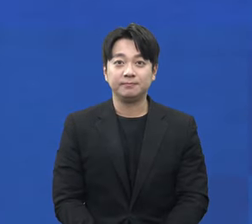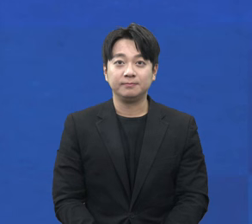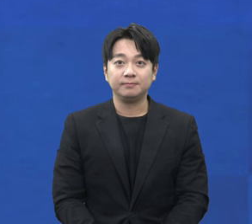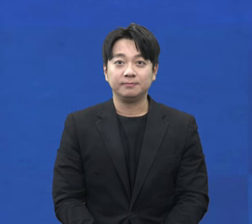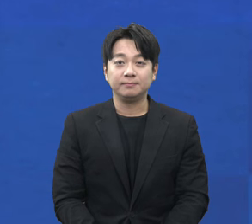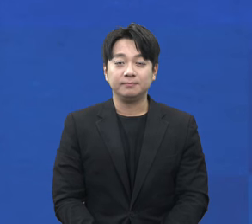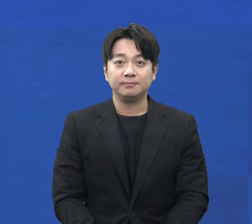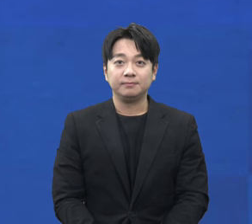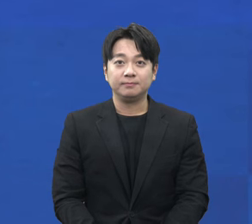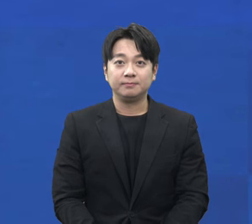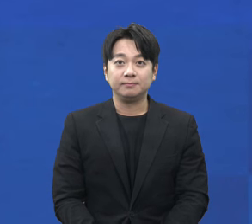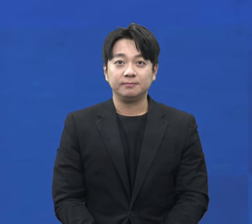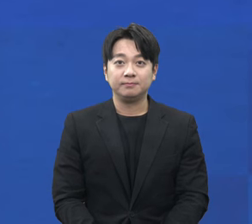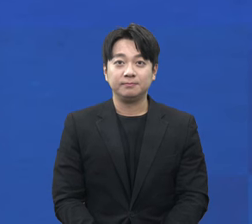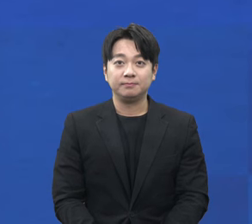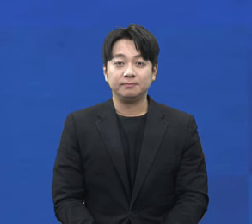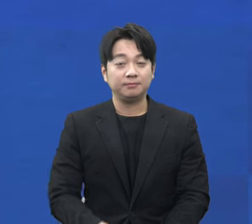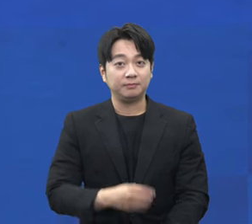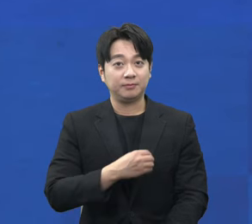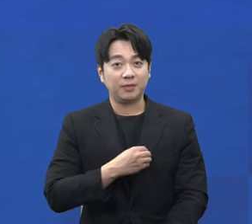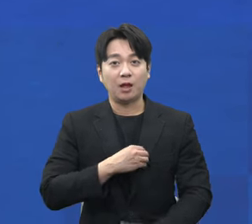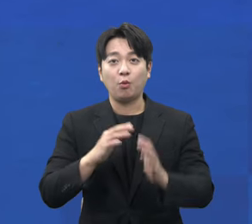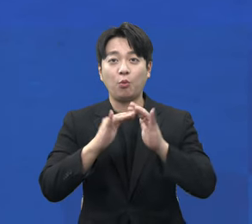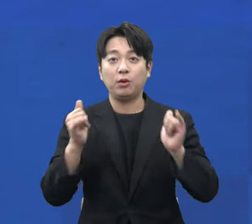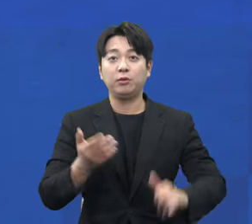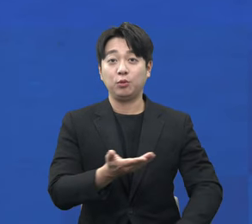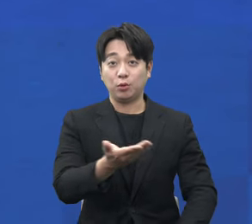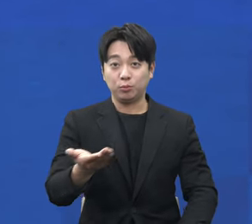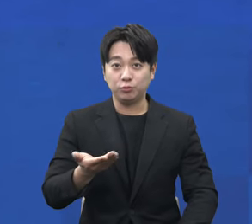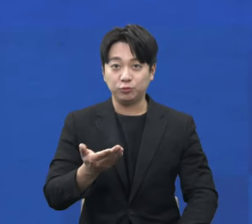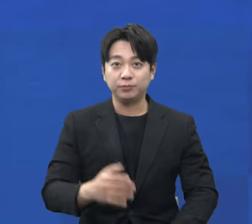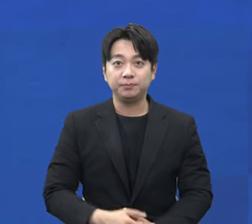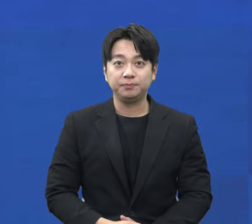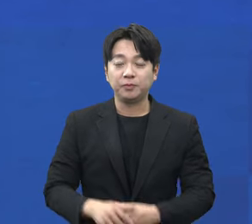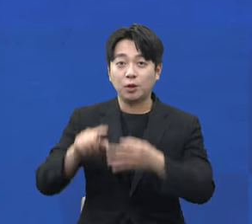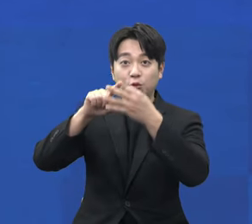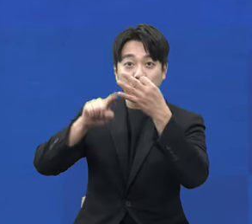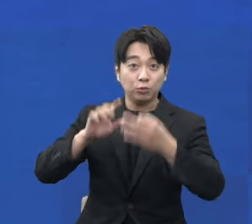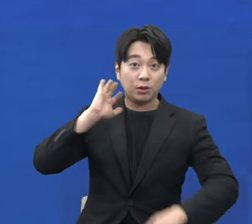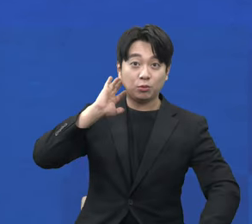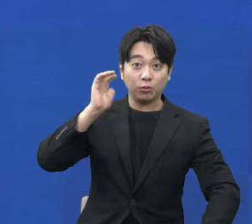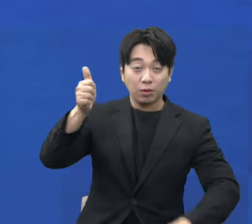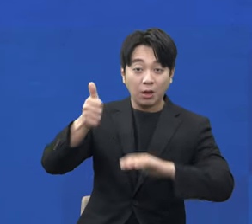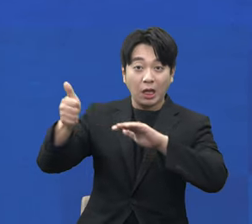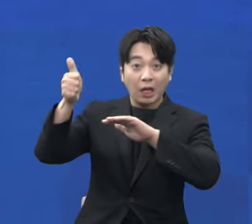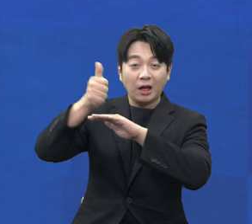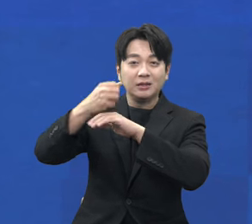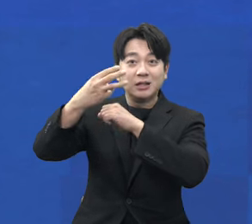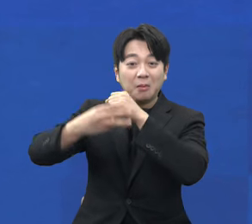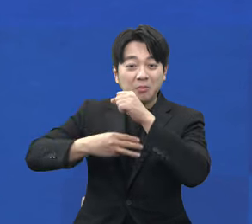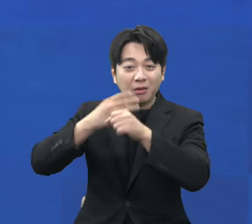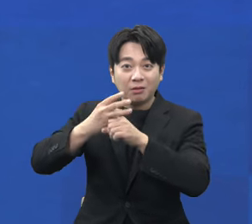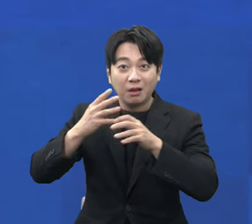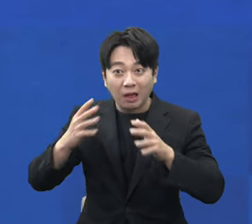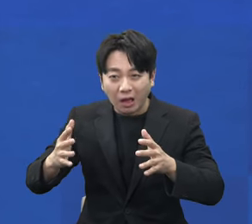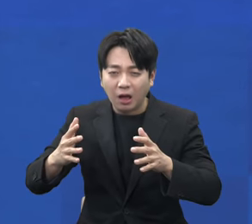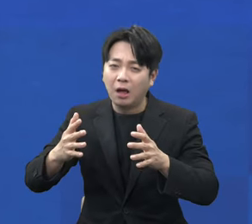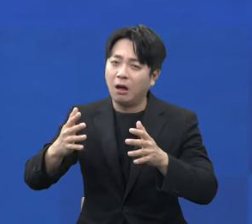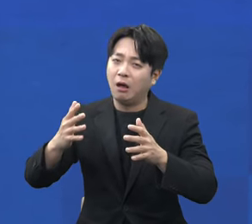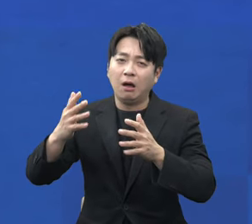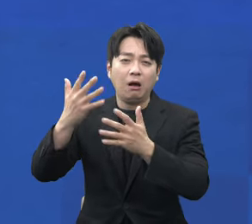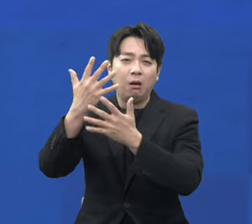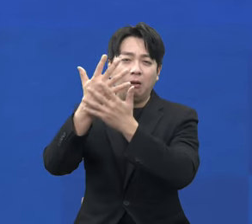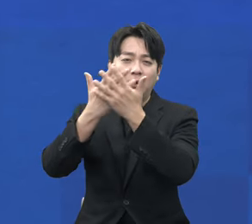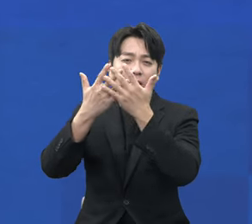반갑습니다 사랑하는 당원동지 여러분 윤성열 정권 3년 예측 불어의 전국입니다